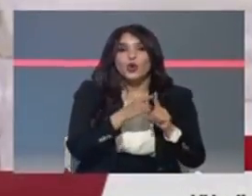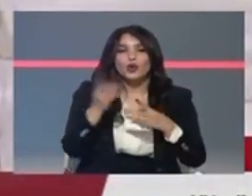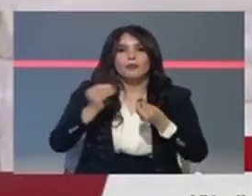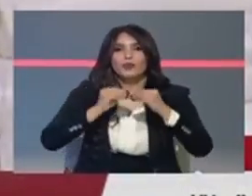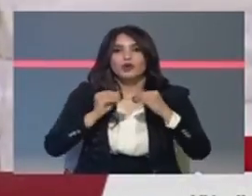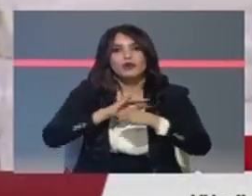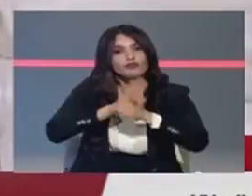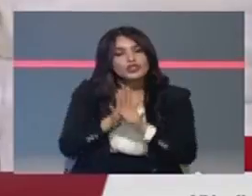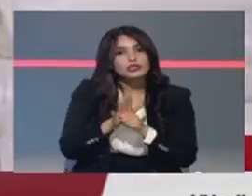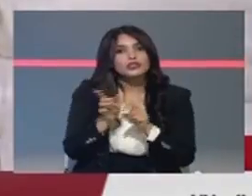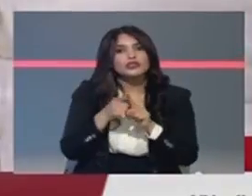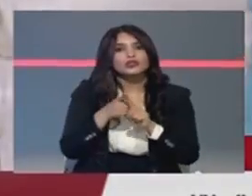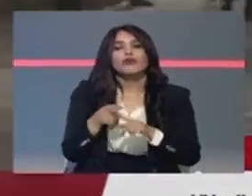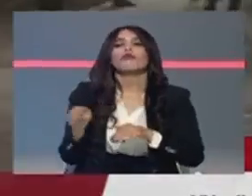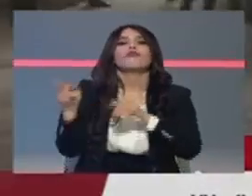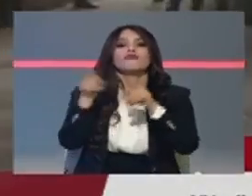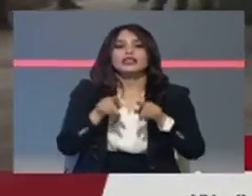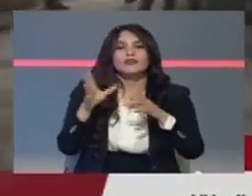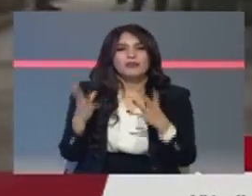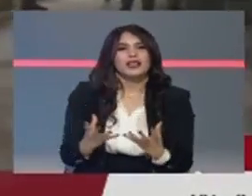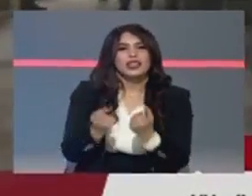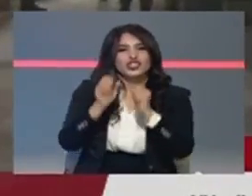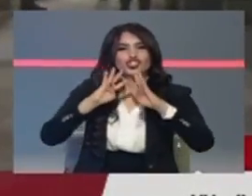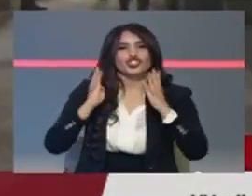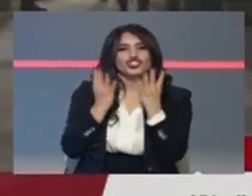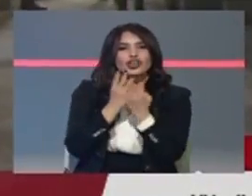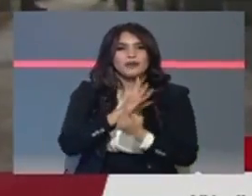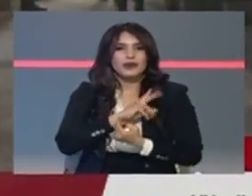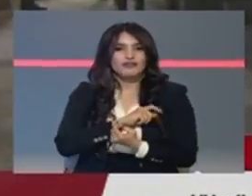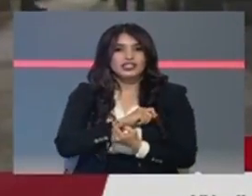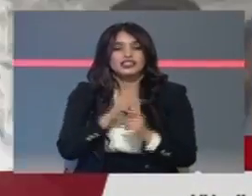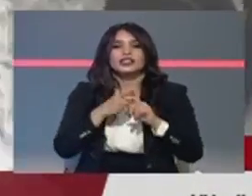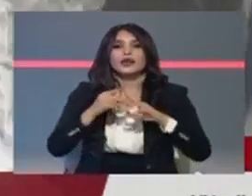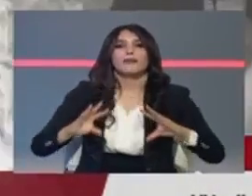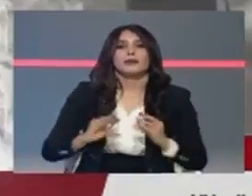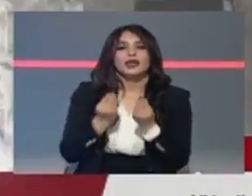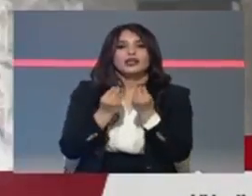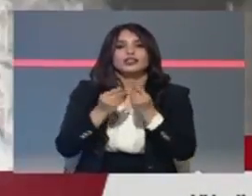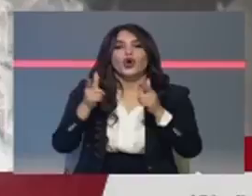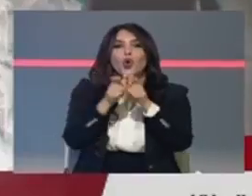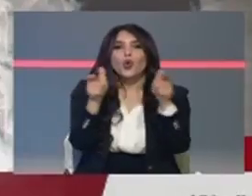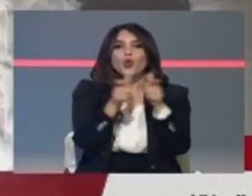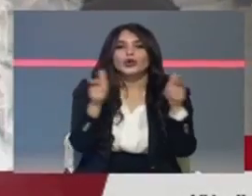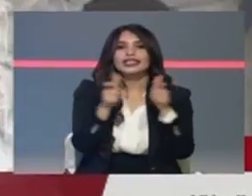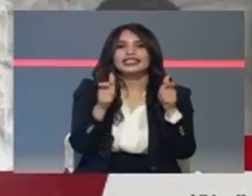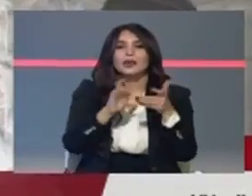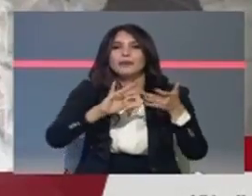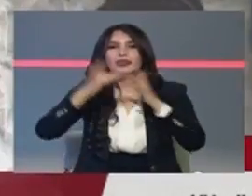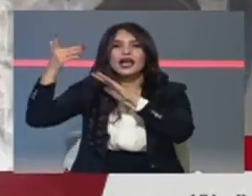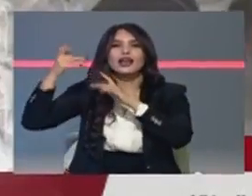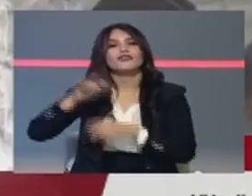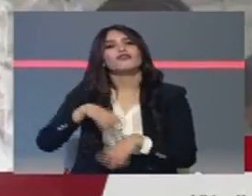الفيروس التاجي. وفي مسعى لإنقاذ الشعب الفلسطيني الأعزل، بدأت وكالة غوث وتشغيل اللاجئين